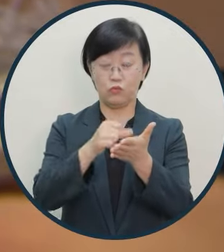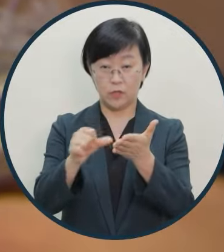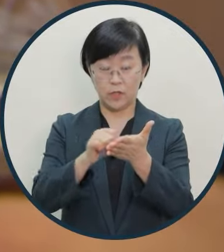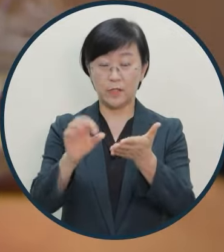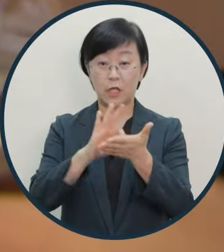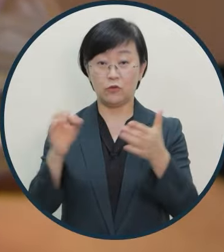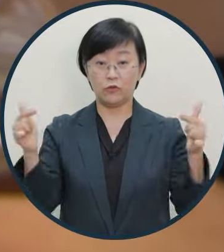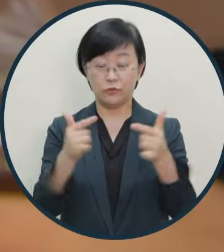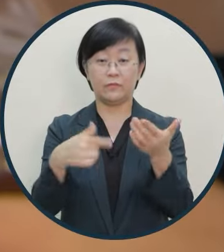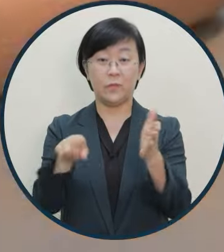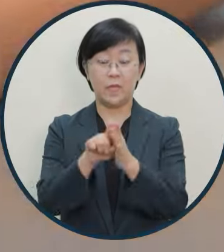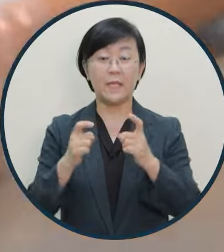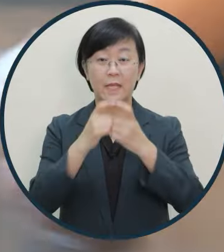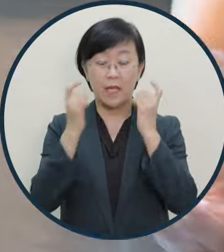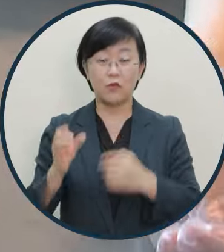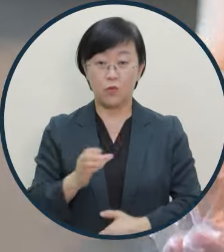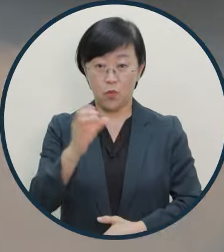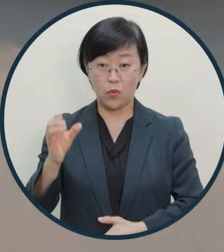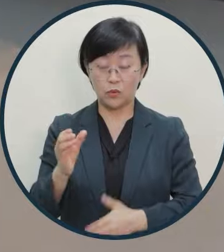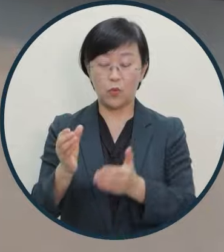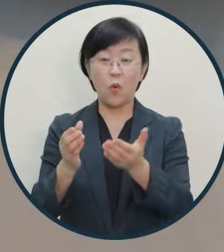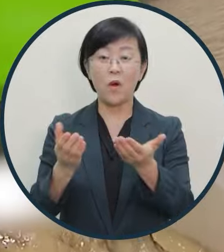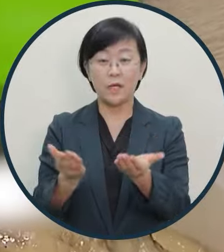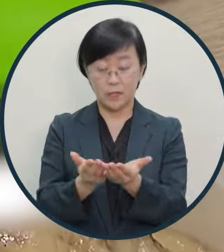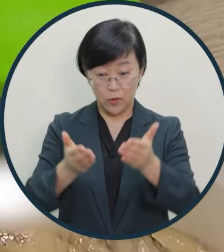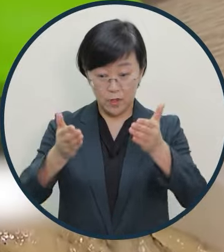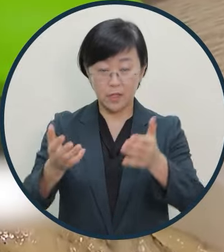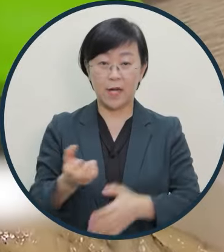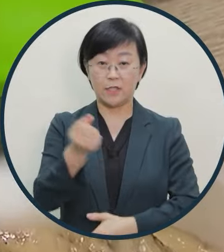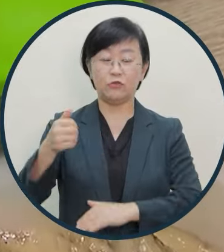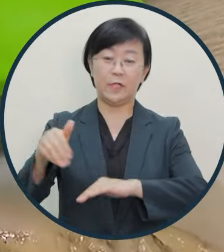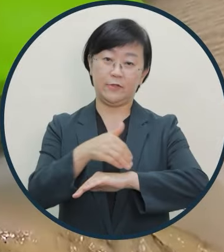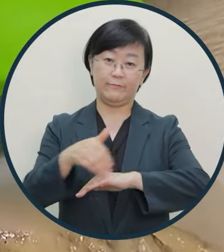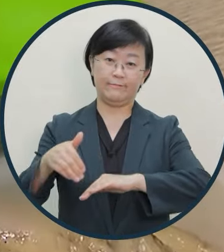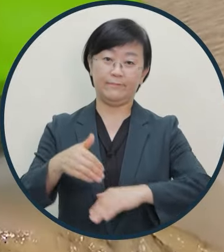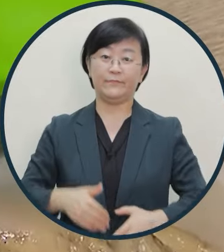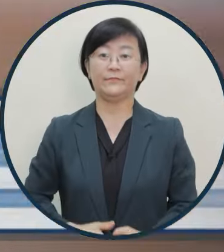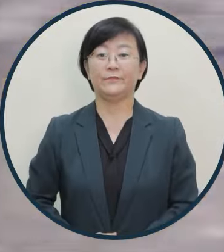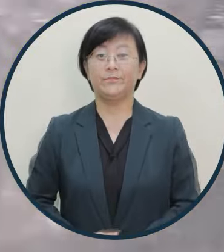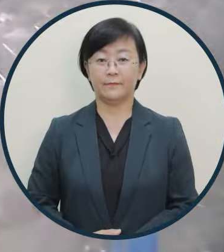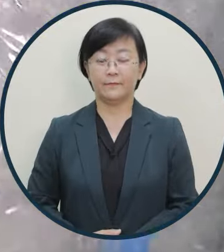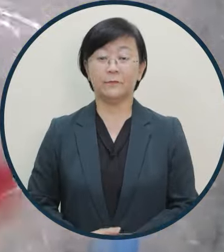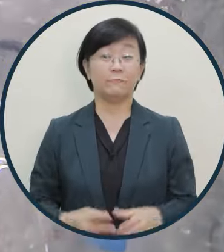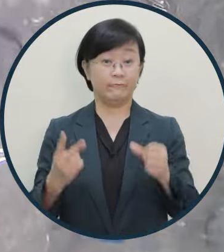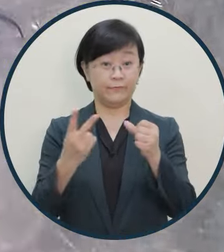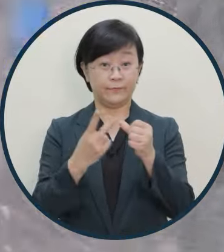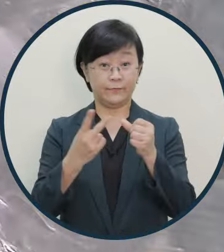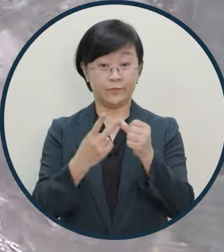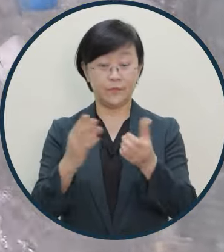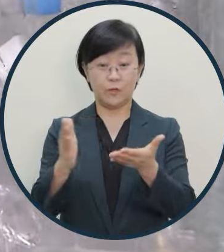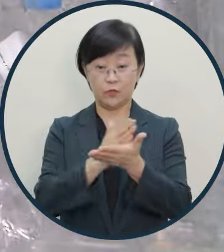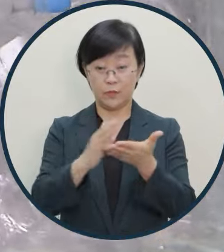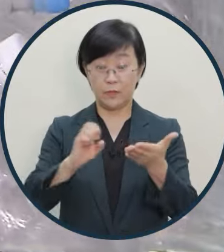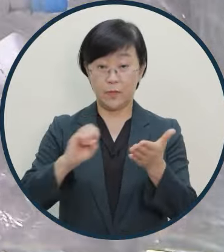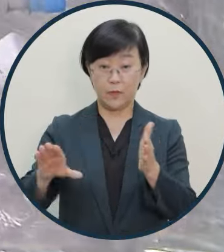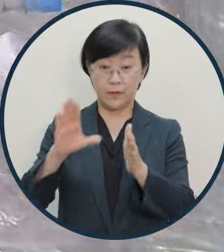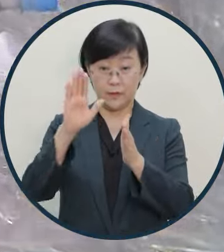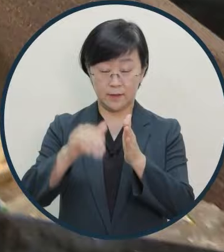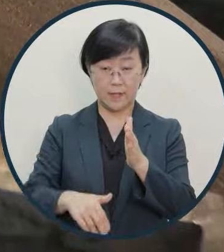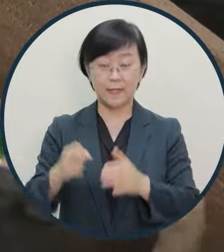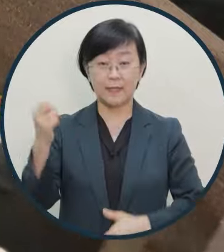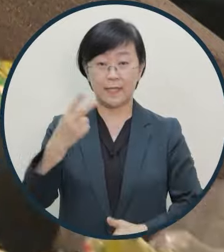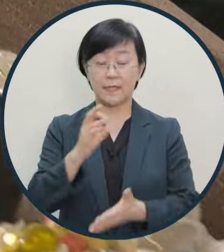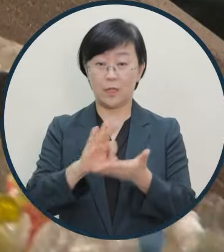일회용품의 사용을 줄이기 위해 개인 텀블러 또는 다회용 용기를 지참해주세요. 두 번째, 분리배출을 할